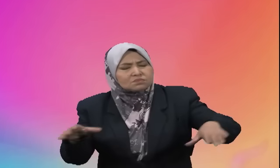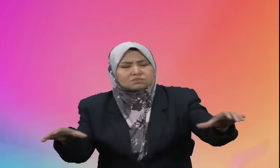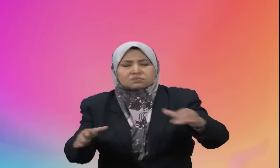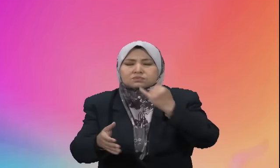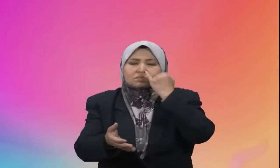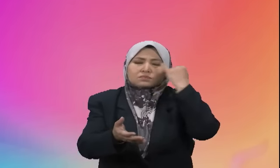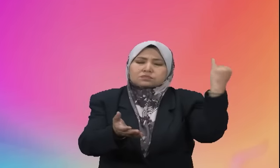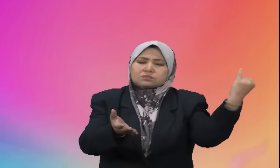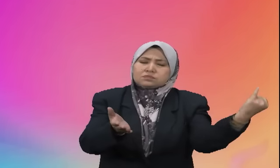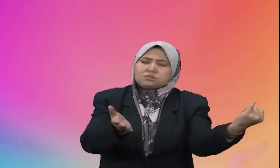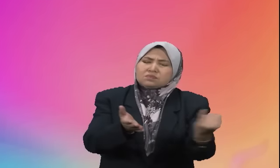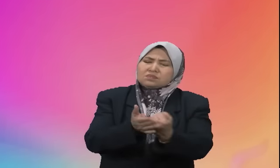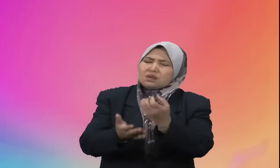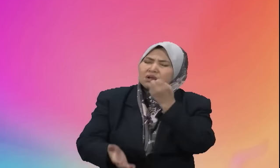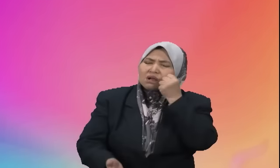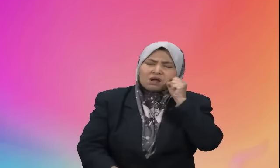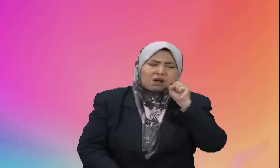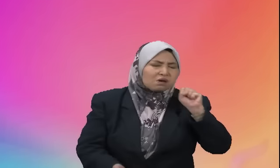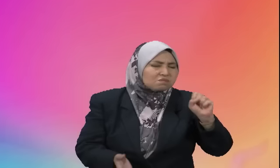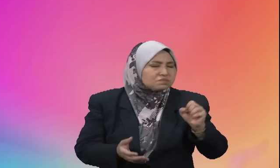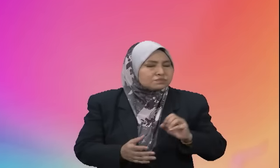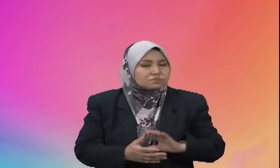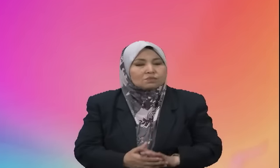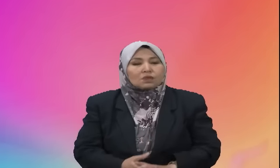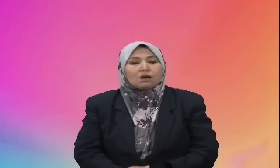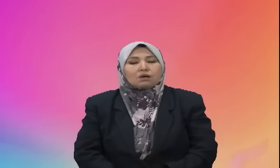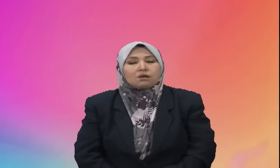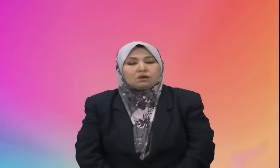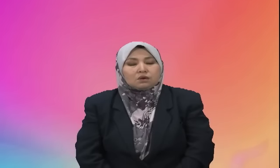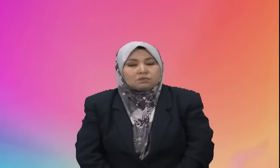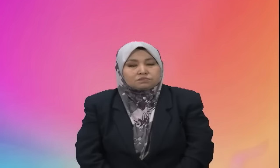فظلموا بها